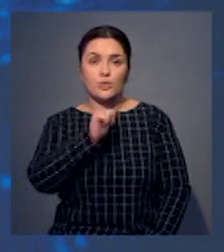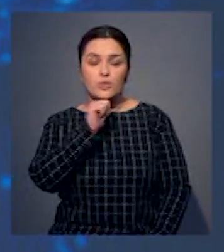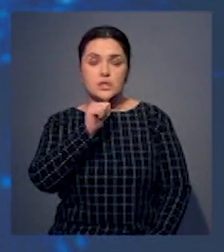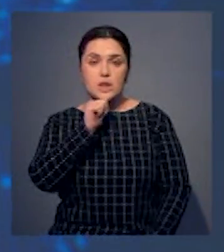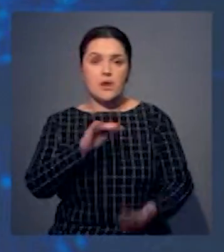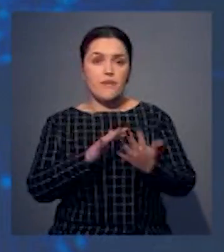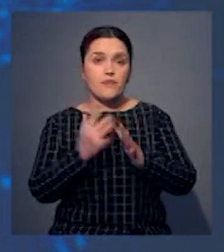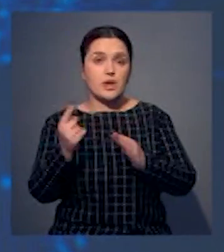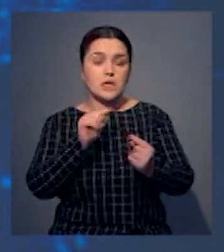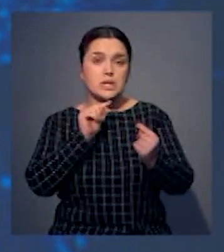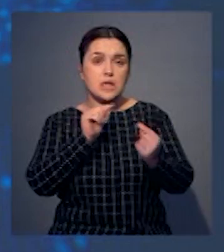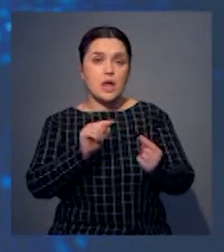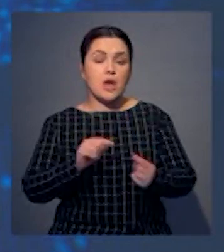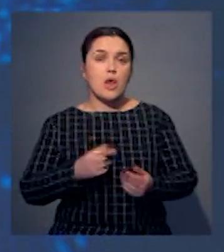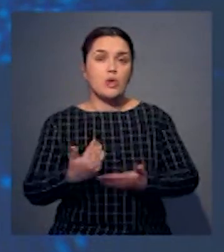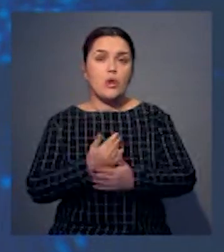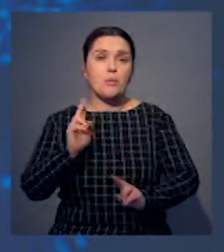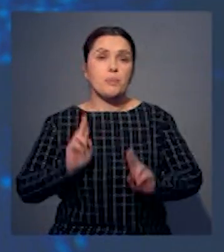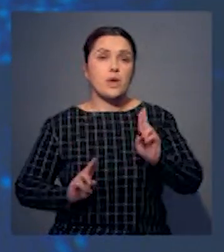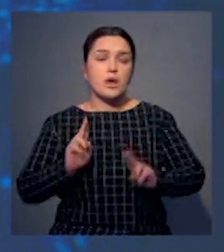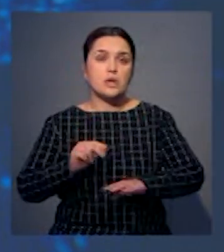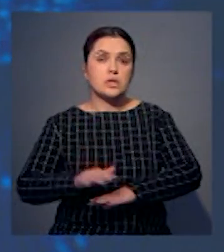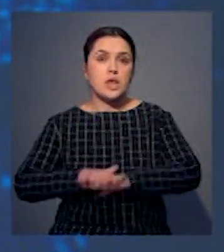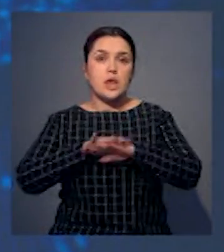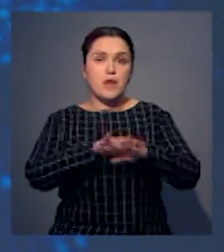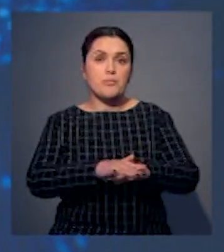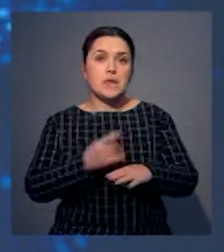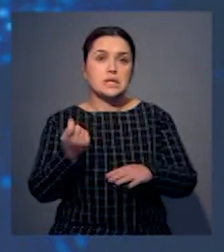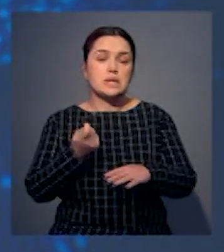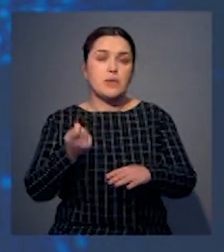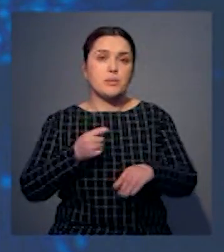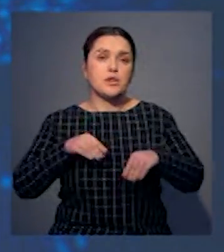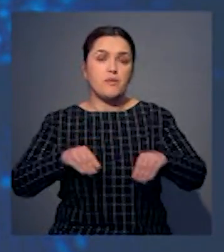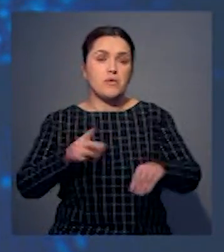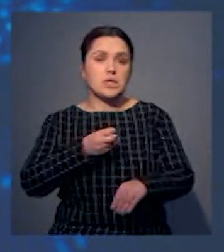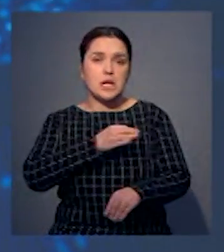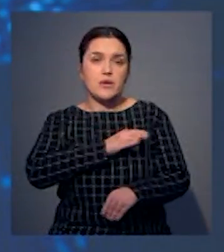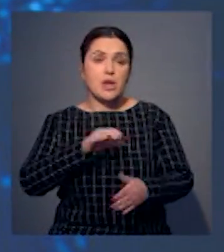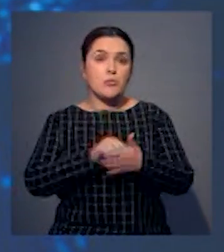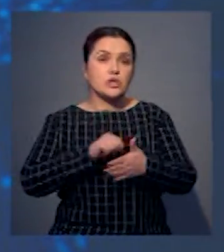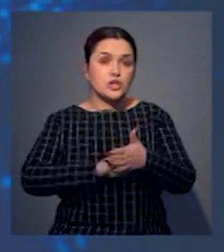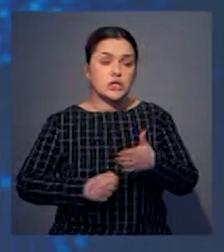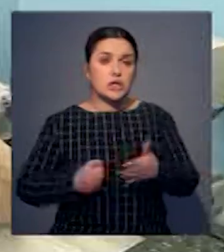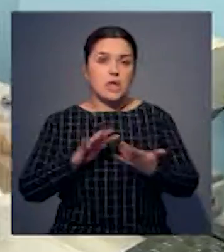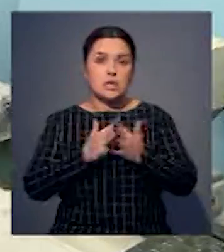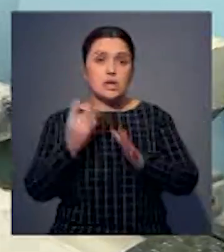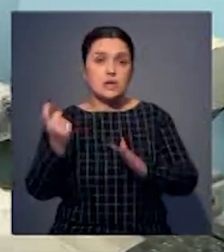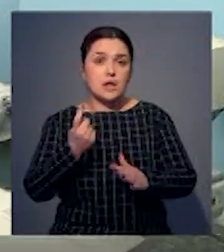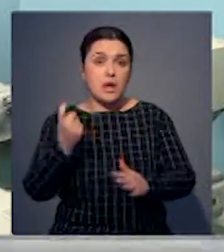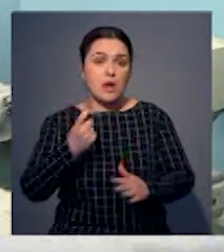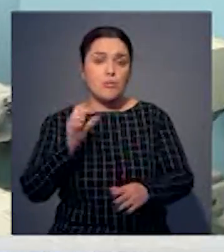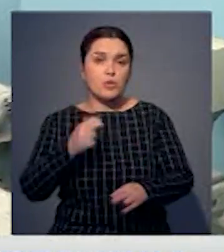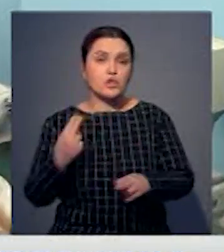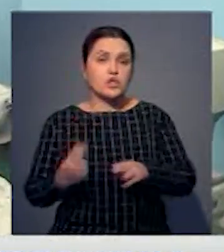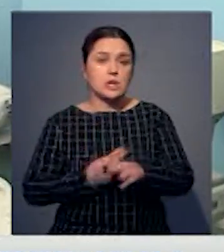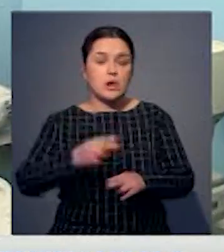Кустанайские фермеры недовольны новыми правилами субсидирования семеноводства и считают их неэффективными. Причина в том, что некоторые аграрии